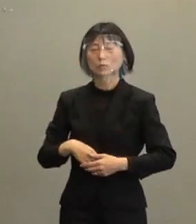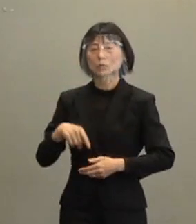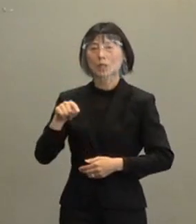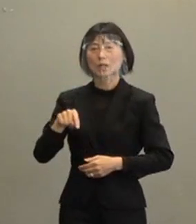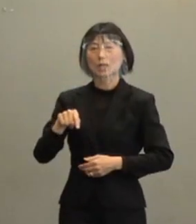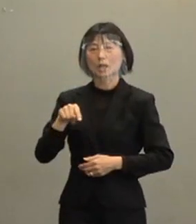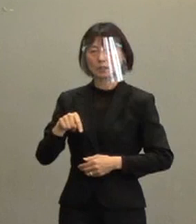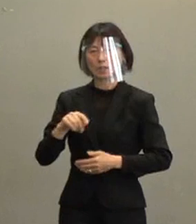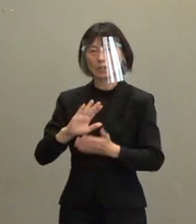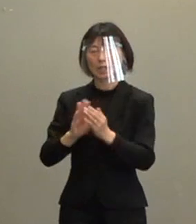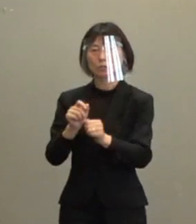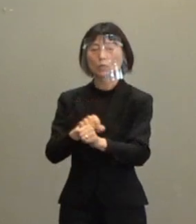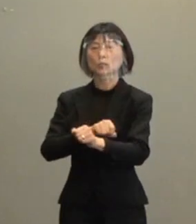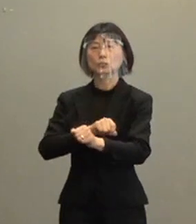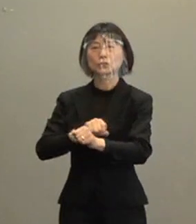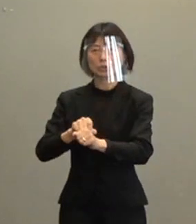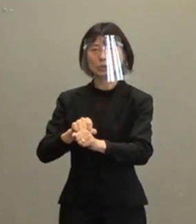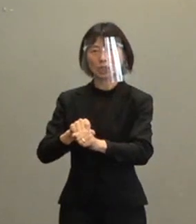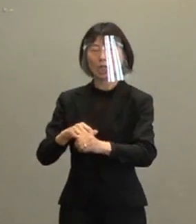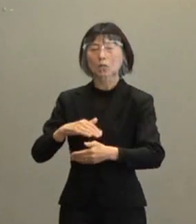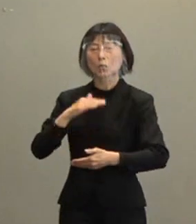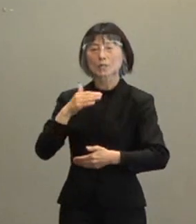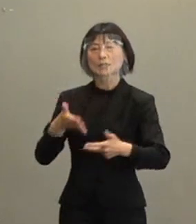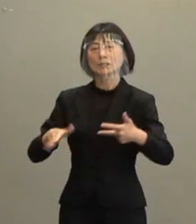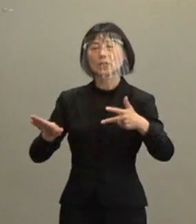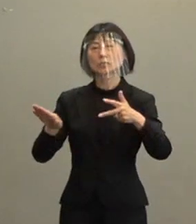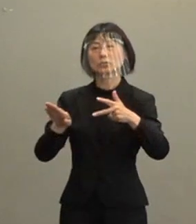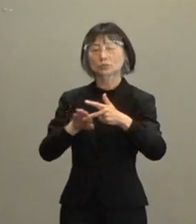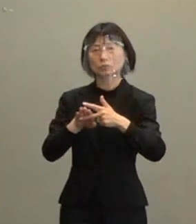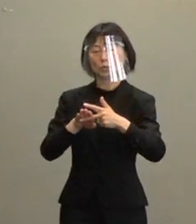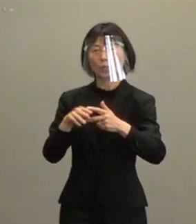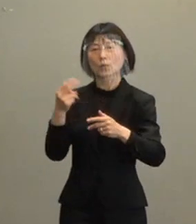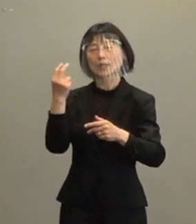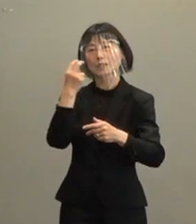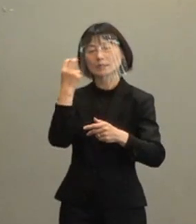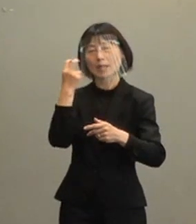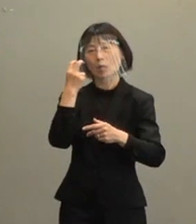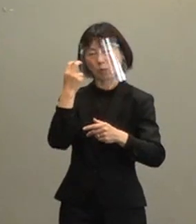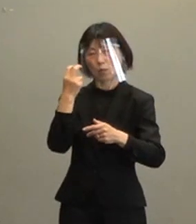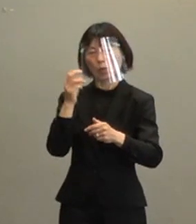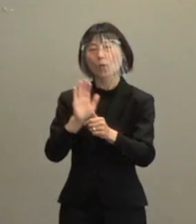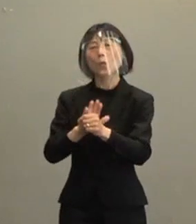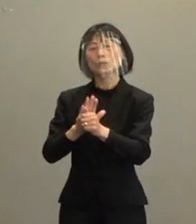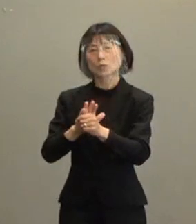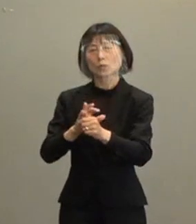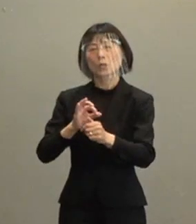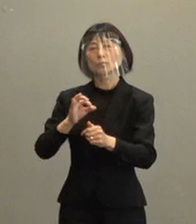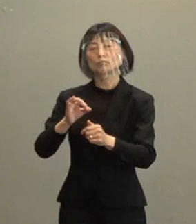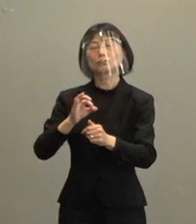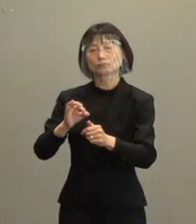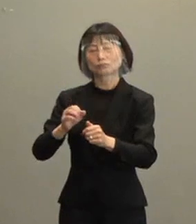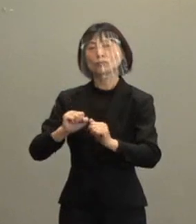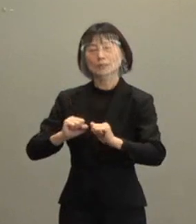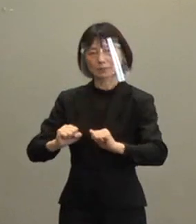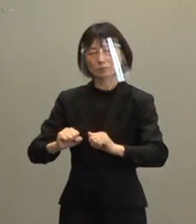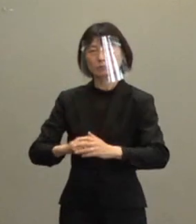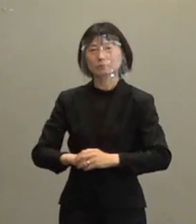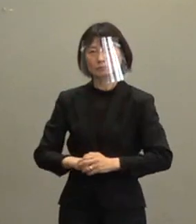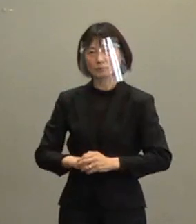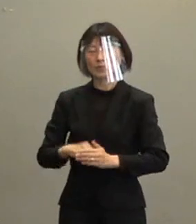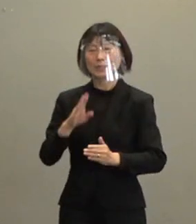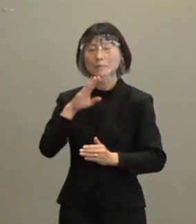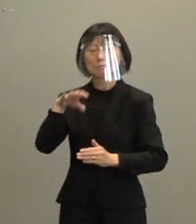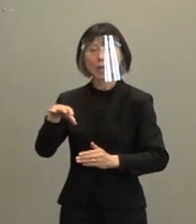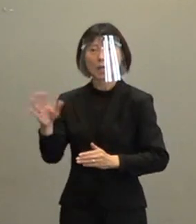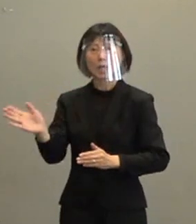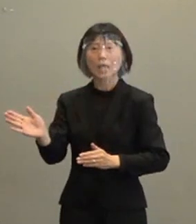中で県独自でそうした高齢者施設のですね、検査を補助を助成しているわけでありまして、現場からも